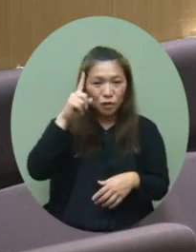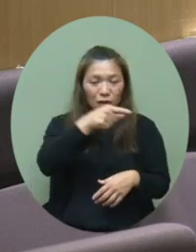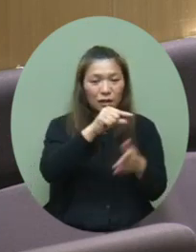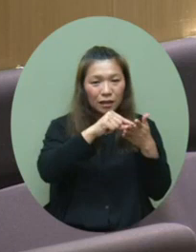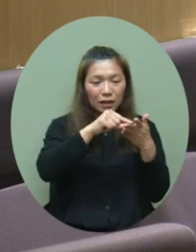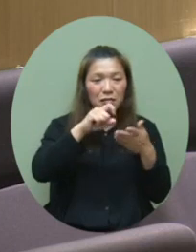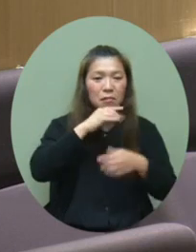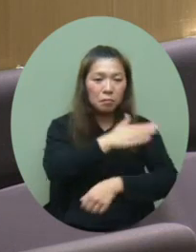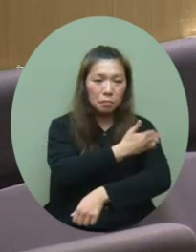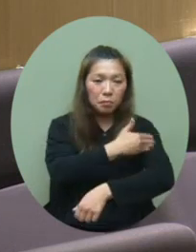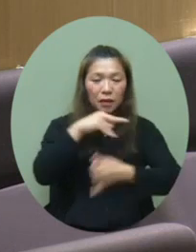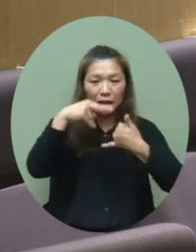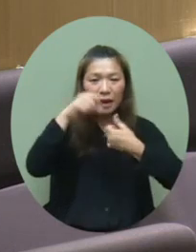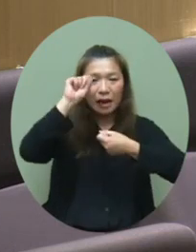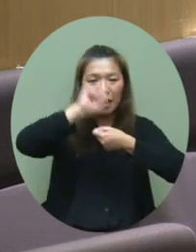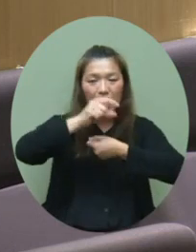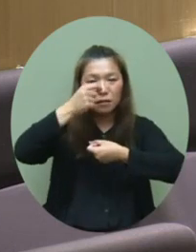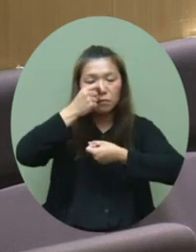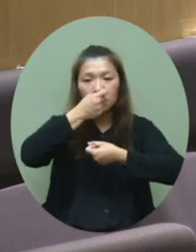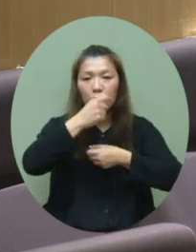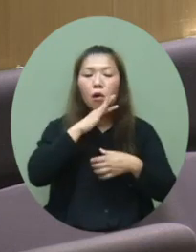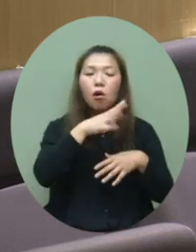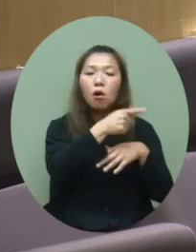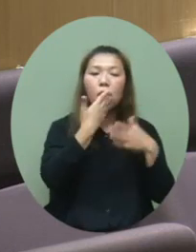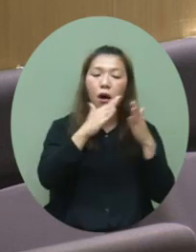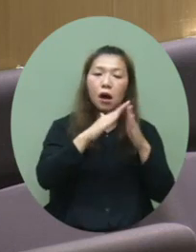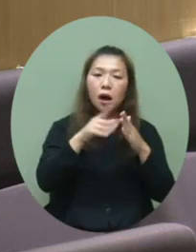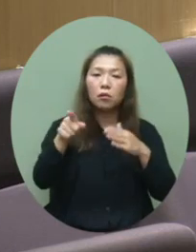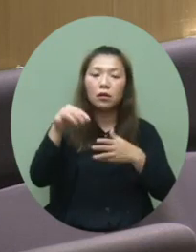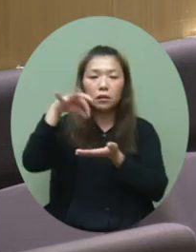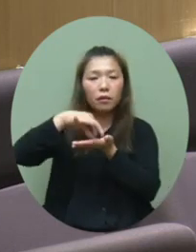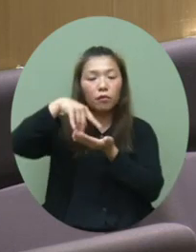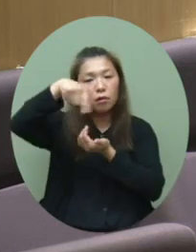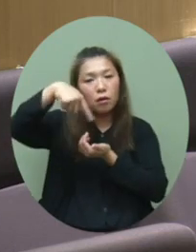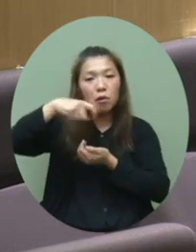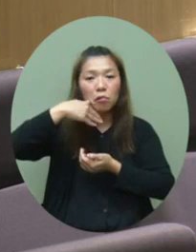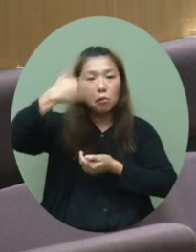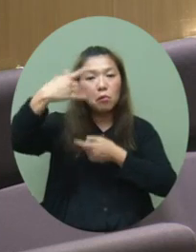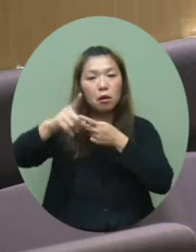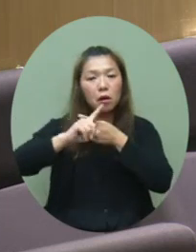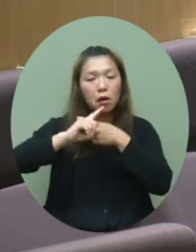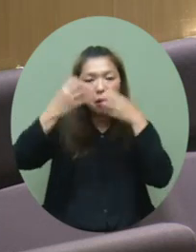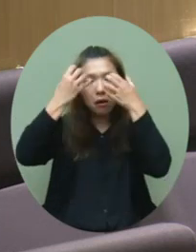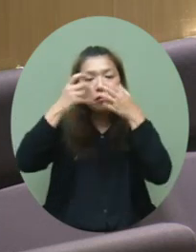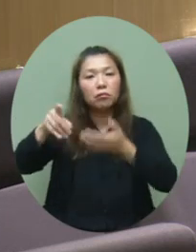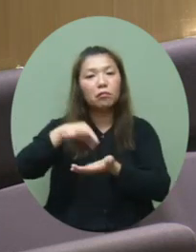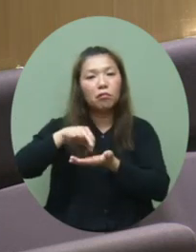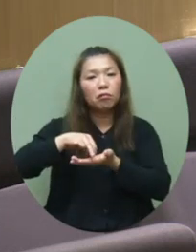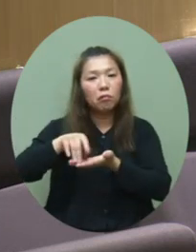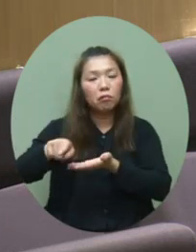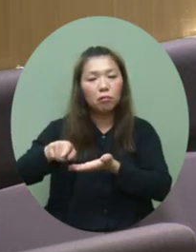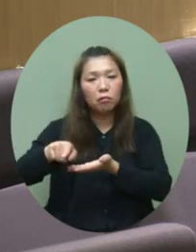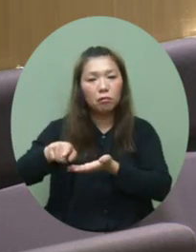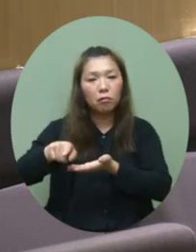檢測啦。咁同樣即係學校場所方面咧，都係一個比較高風險同埋值得關注的場所啦，咁會唔